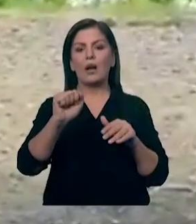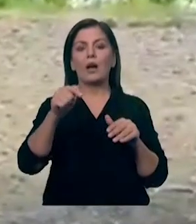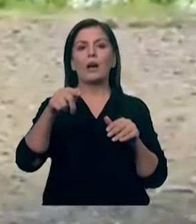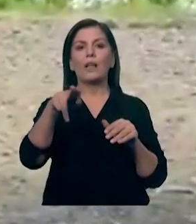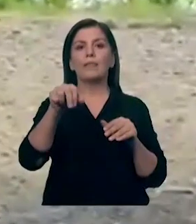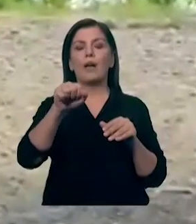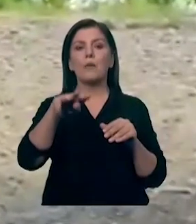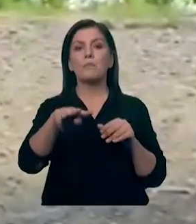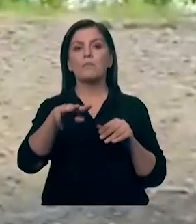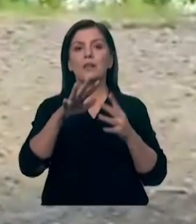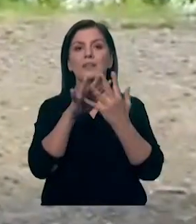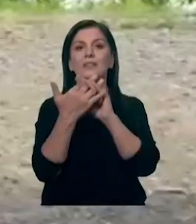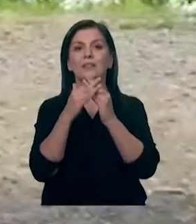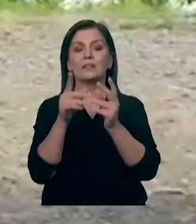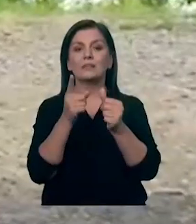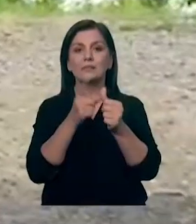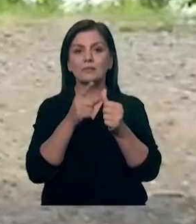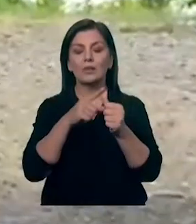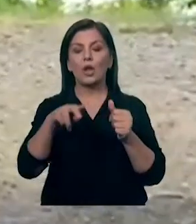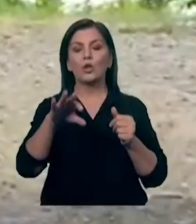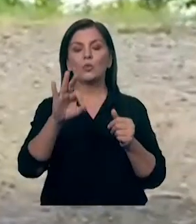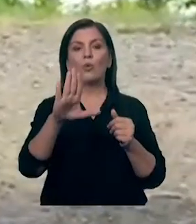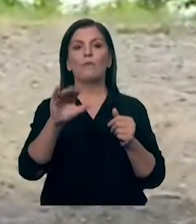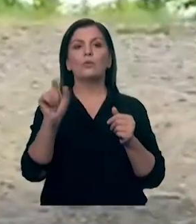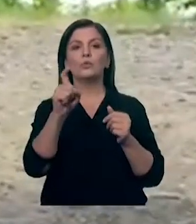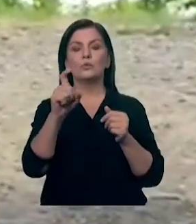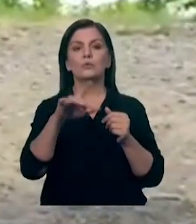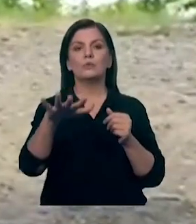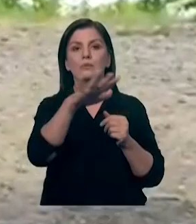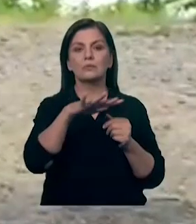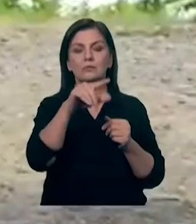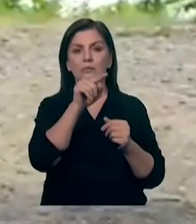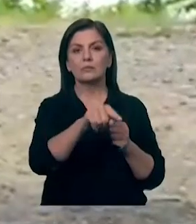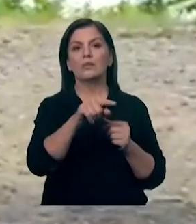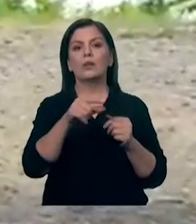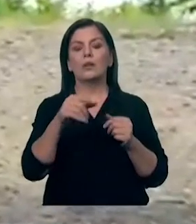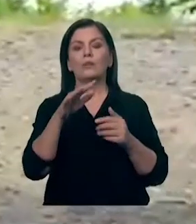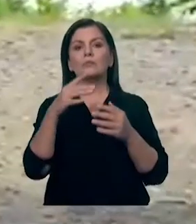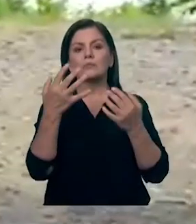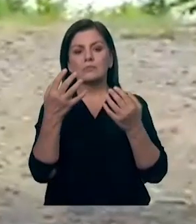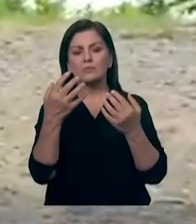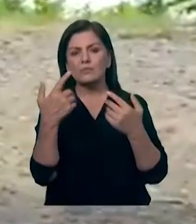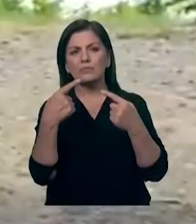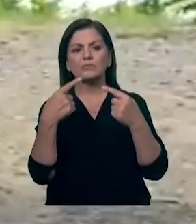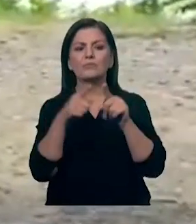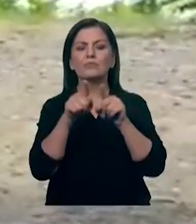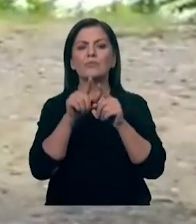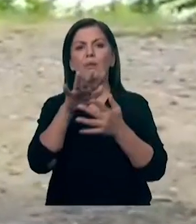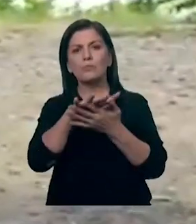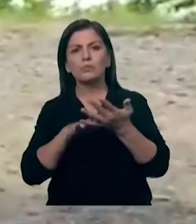kəndindəyik. Tovuz döyüşlərinin mərkəzi demək olar bura. Və biz buradan bir sıra silsilə reportajlar